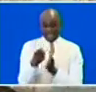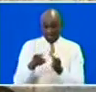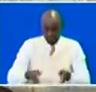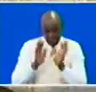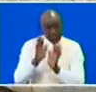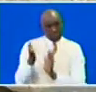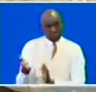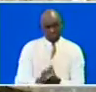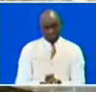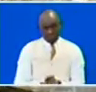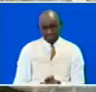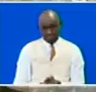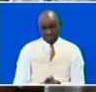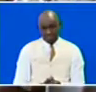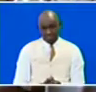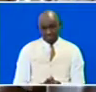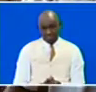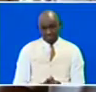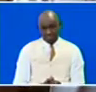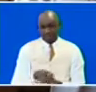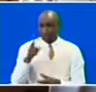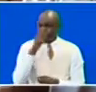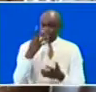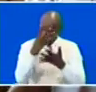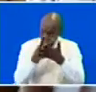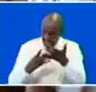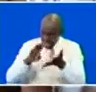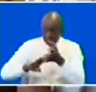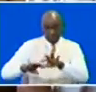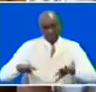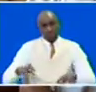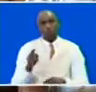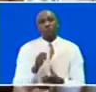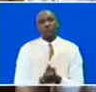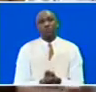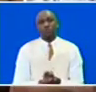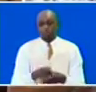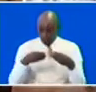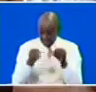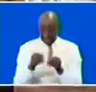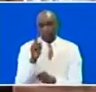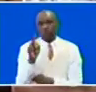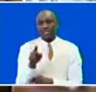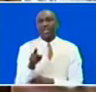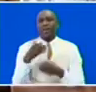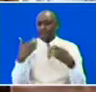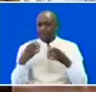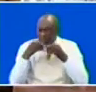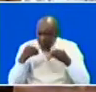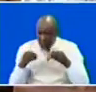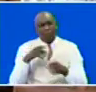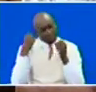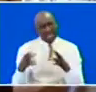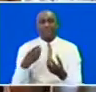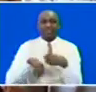The sea, sometimes you are doing fishing with nets, you collect a lot of plastics, bottles, polythene bags,